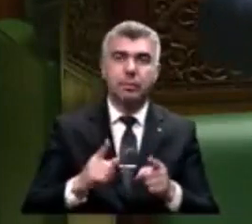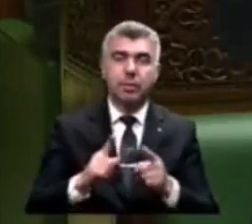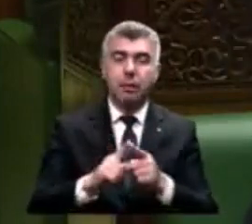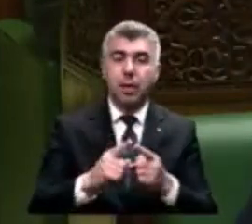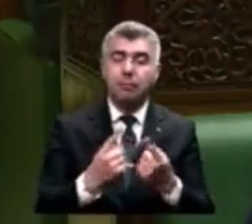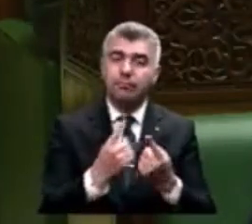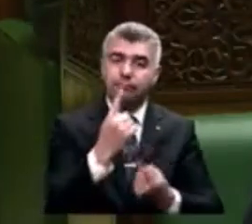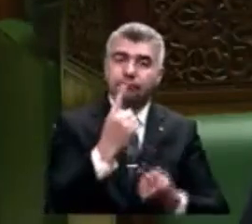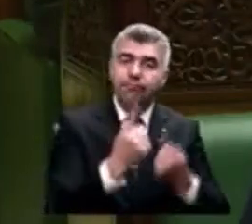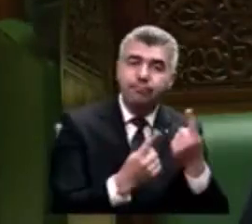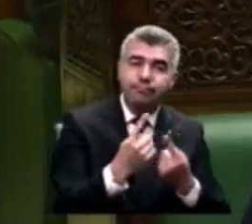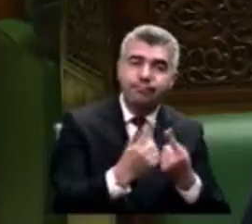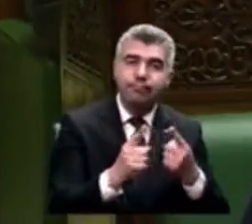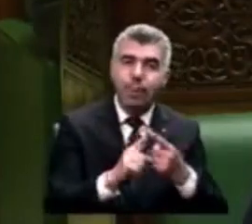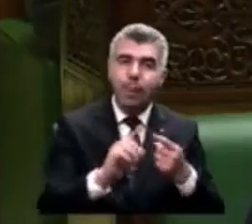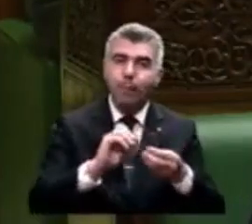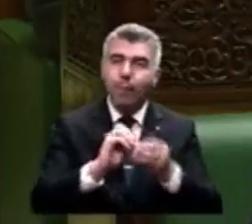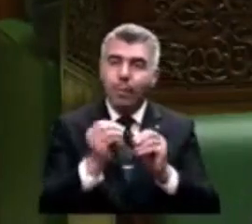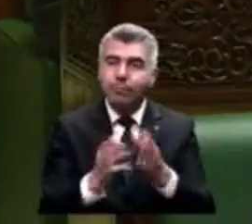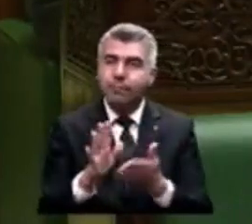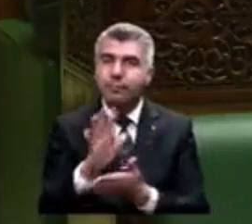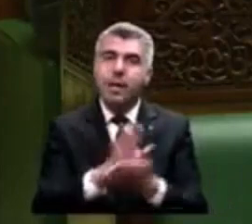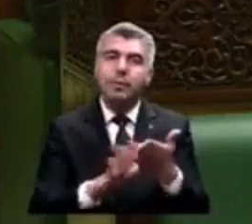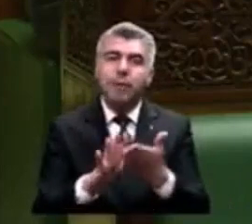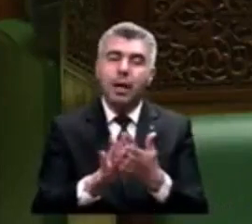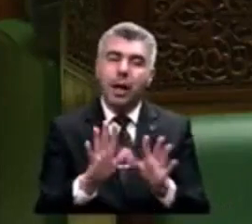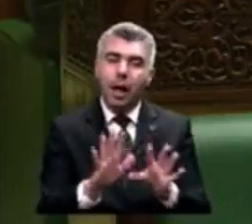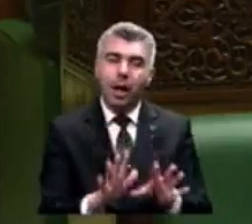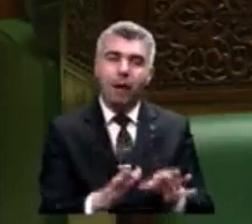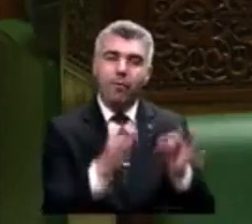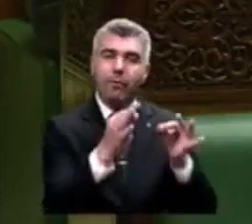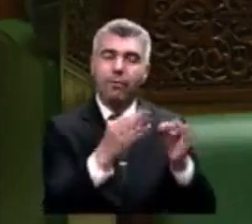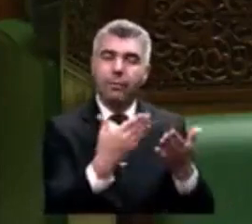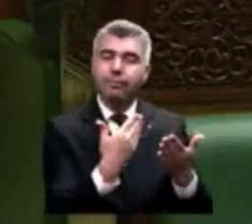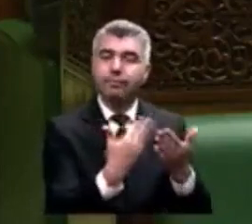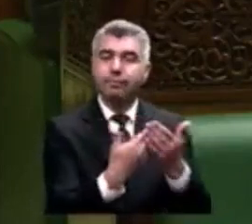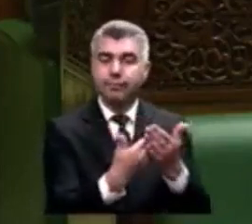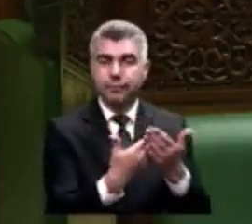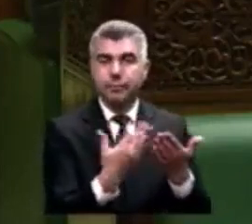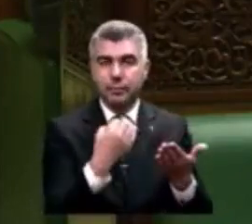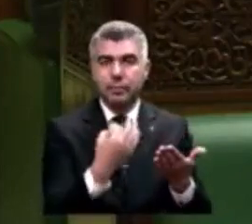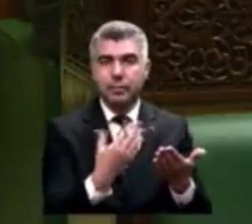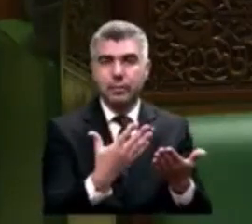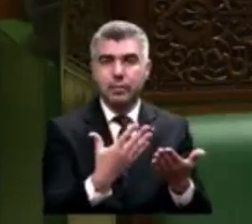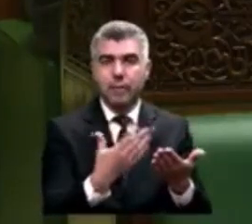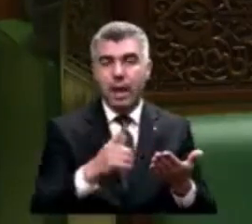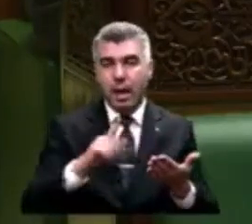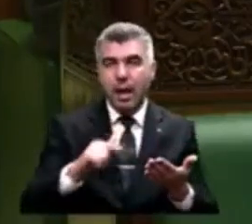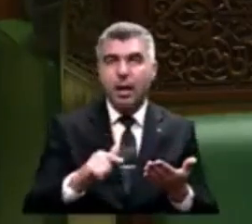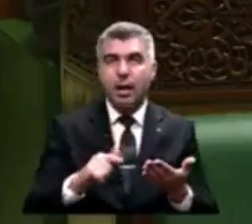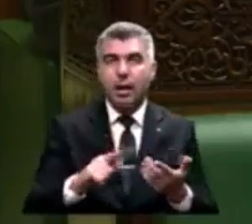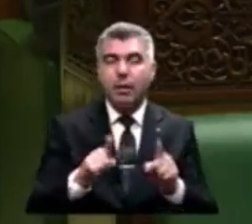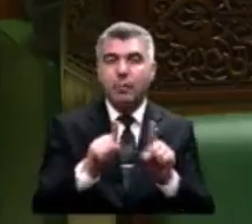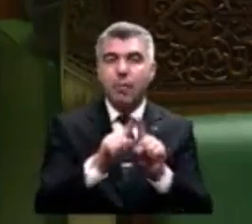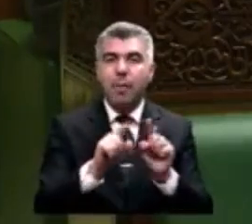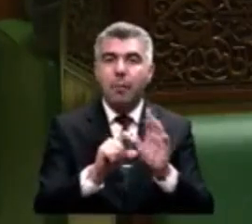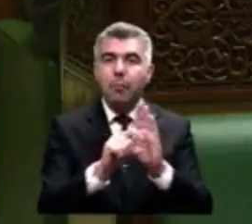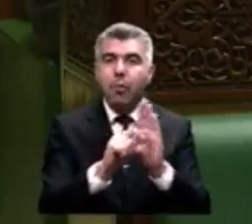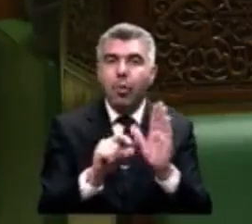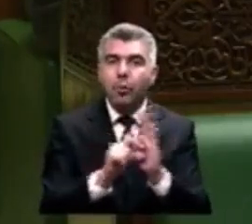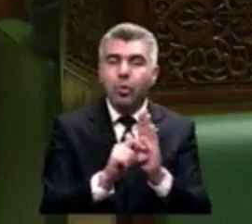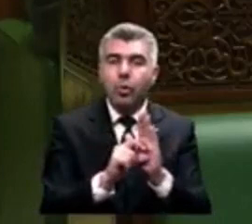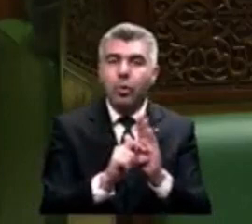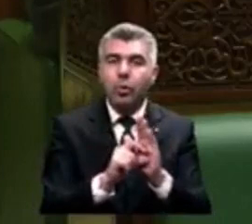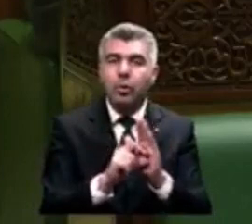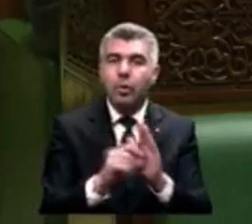تساير هذا الضغط اللي حصل. الشيء اللي كيطرح يعني بشكل كبير على انه هذا الموضوع يجب